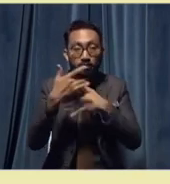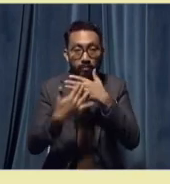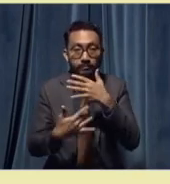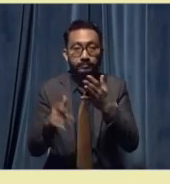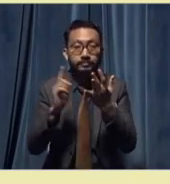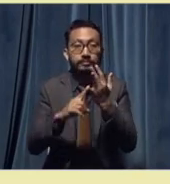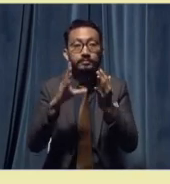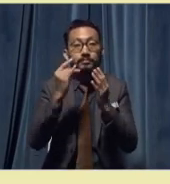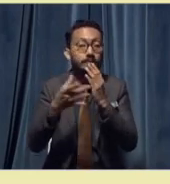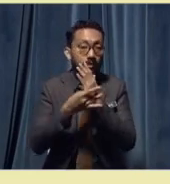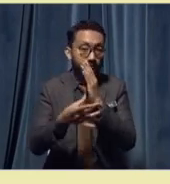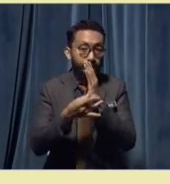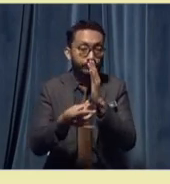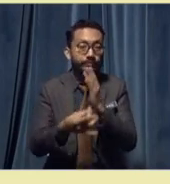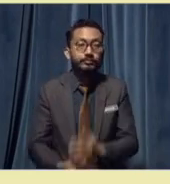darah dan juga minyak.